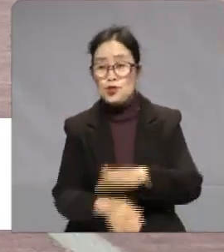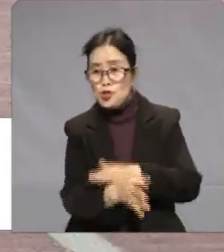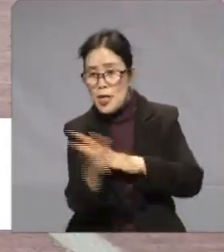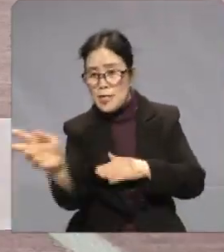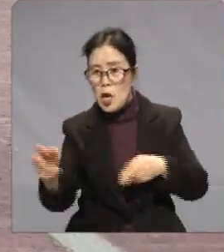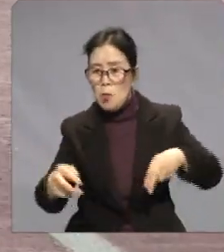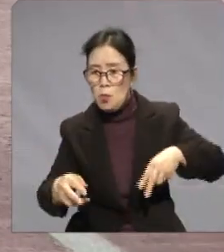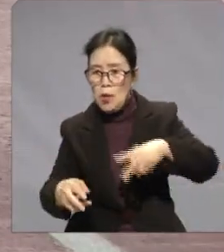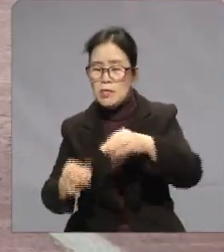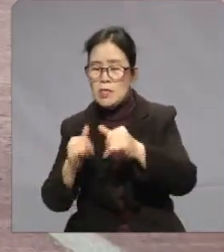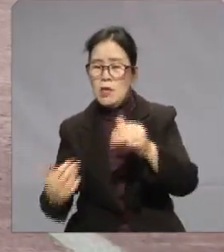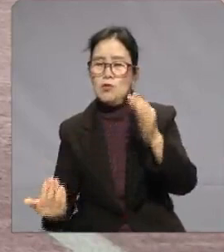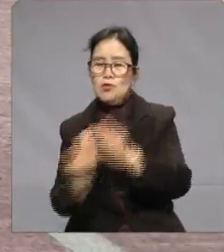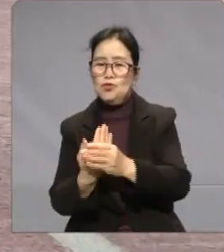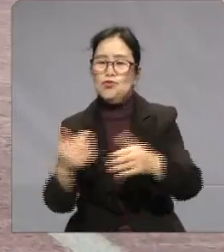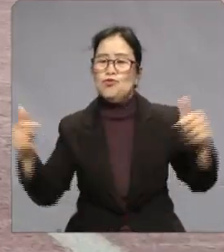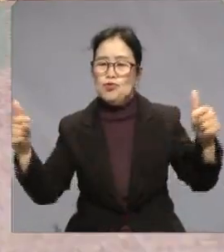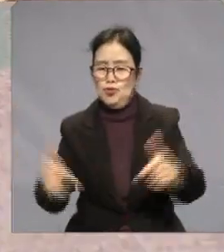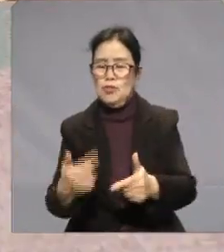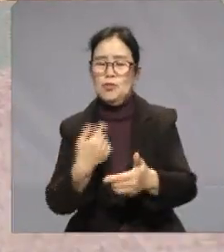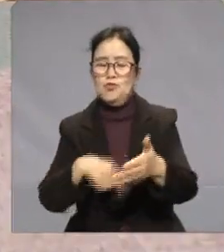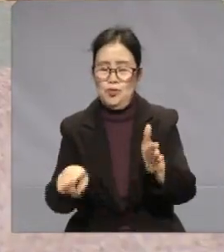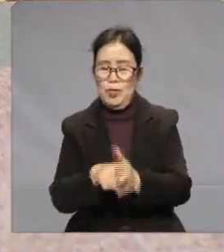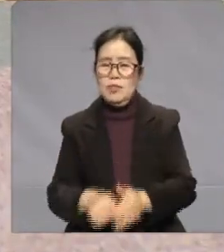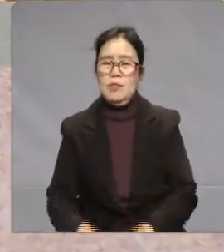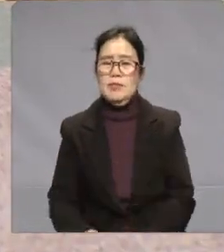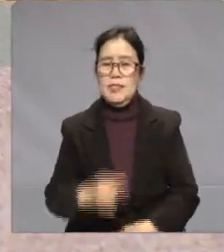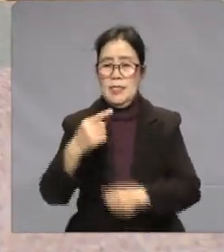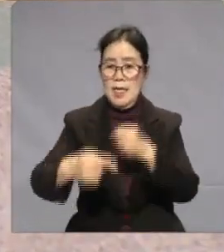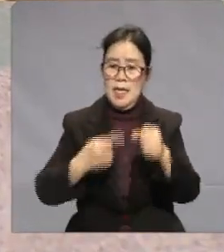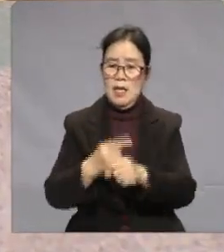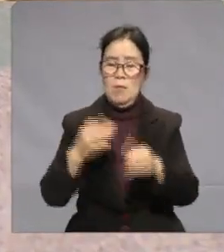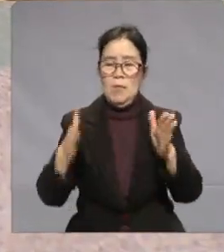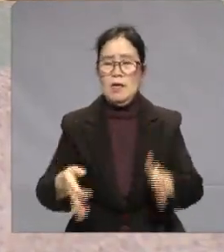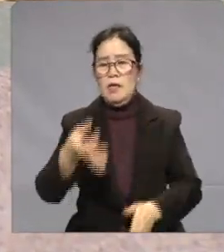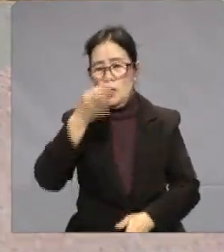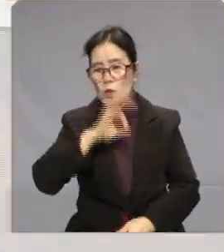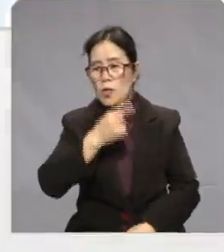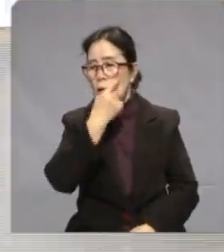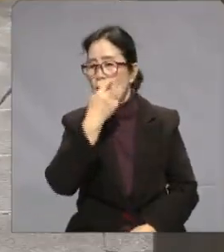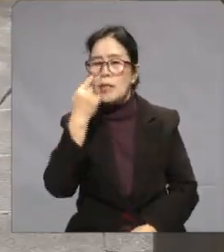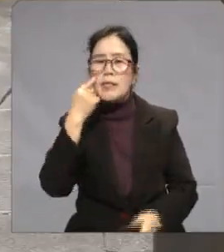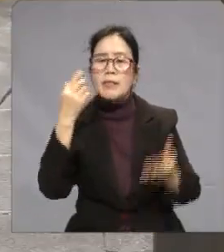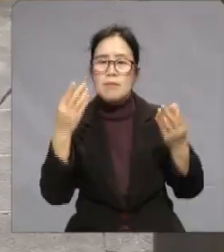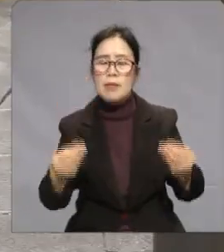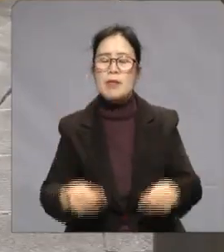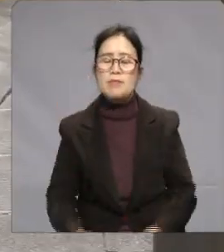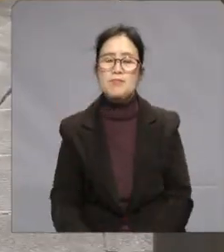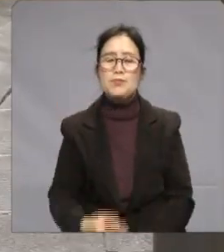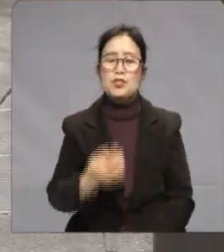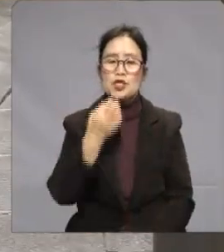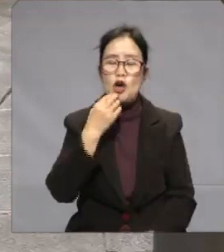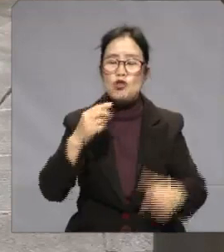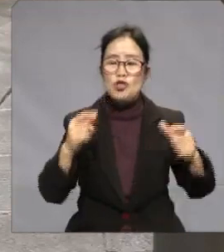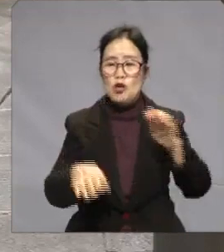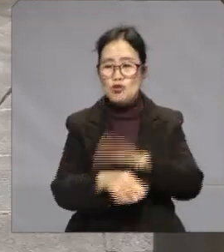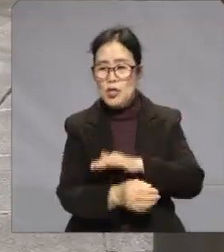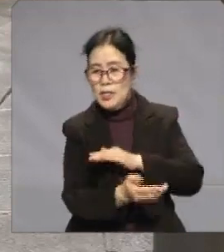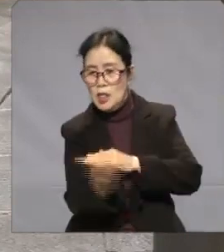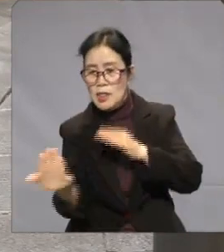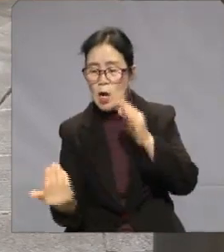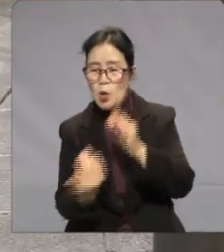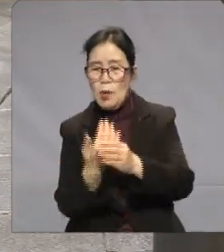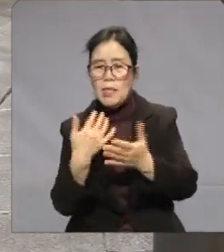보행자 사고를 줄이기 위해 도입된 건데 시행 1년 만에 효과가 확인됐습니다. 서울 지역 우회전 사고